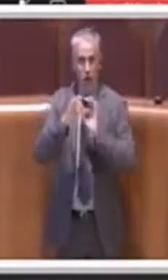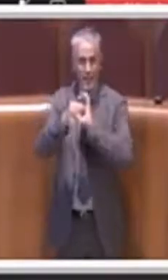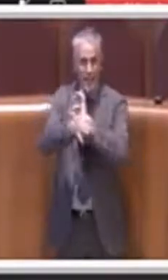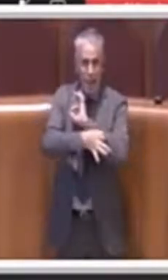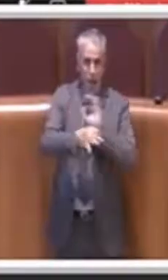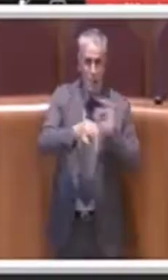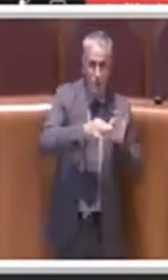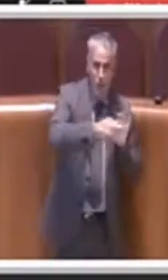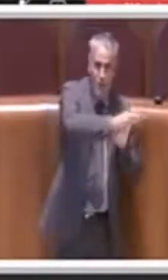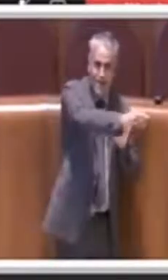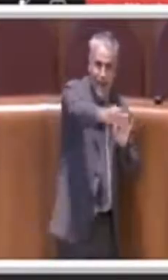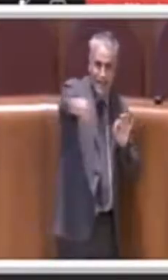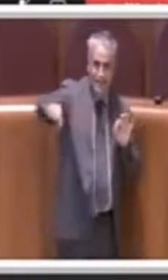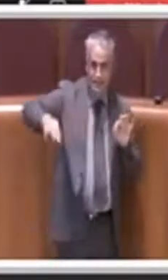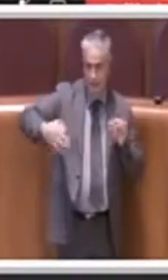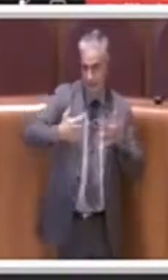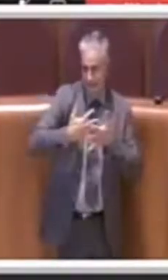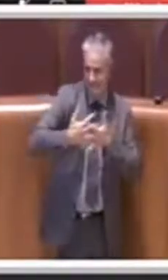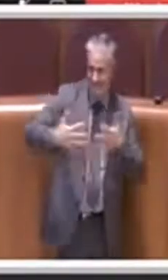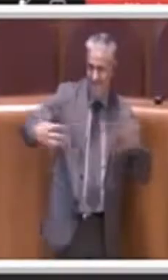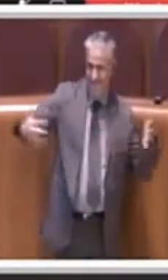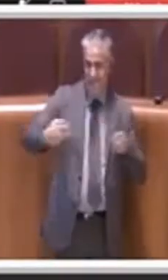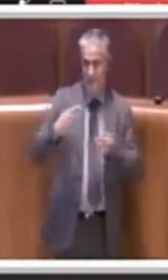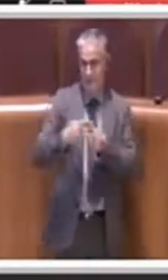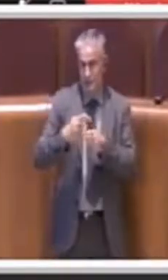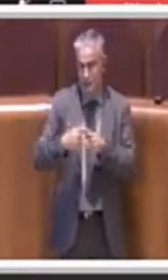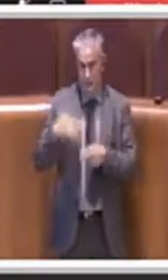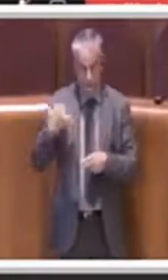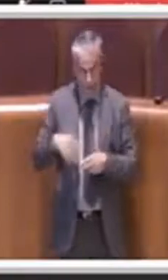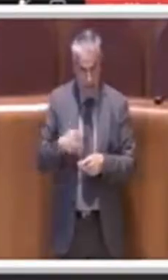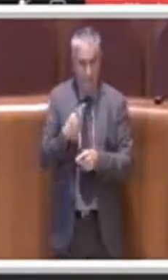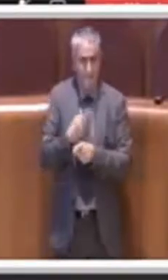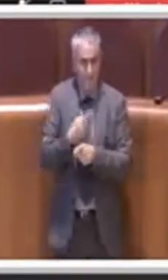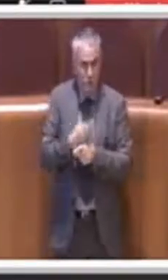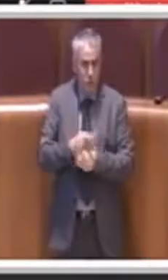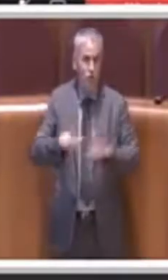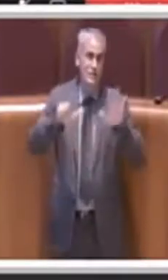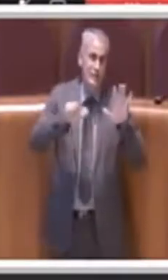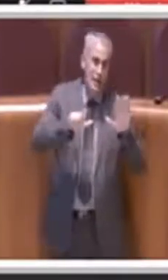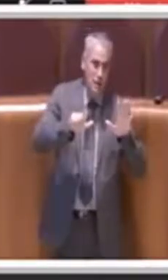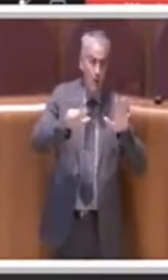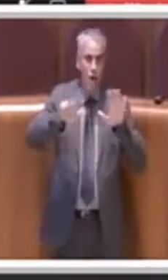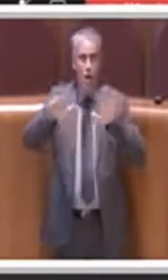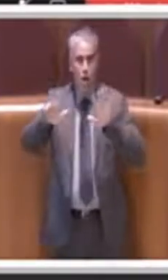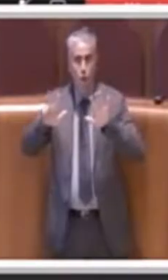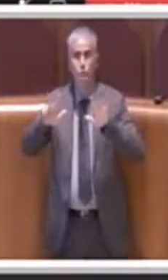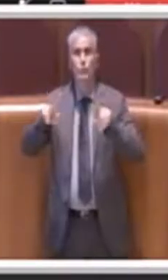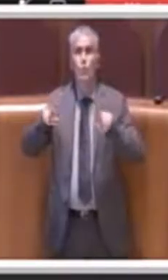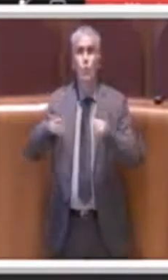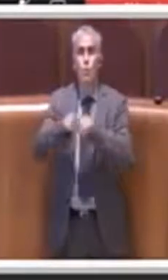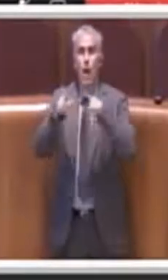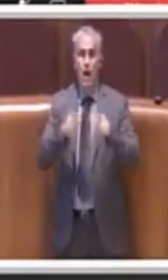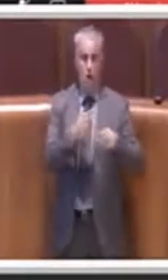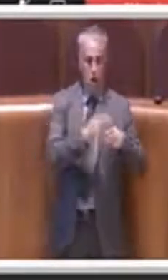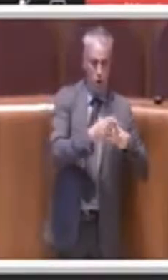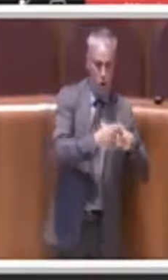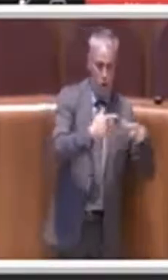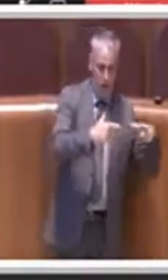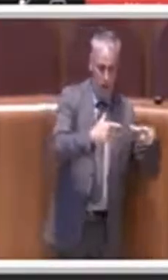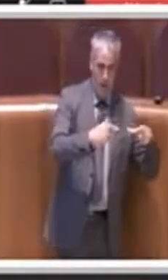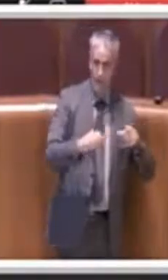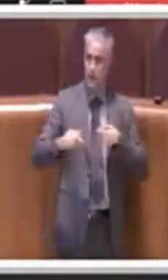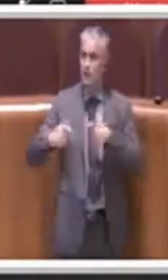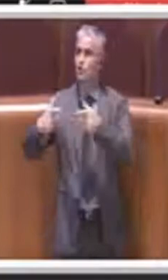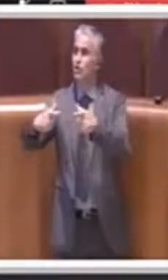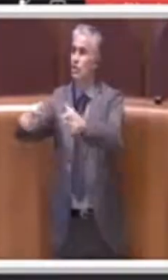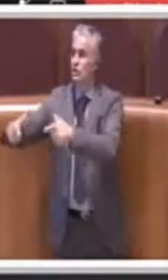è evidente che, diciamo, complessivamente avrebbe un fabbisogno pari a 7-8 grandi città, d'Italia e quindi, come dire, se